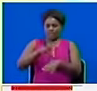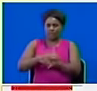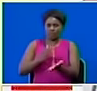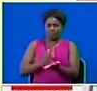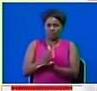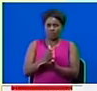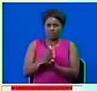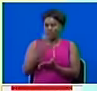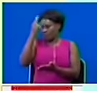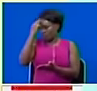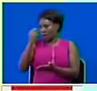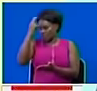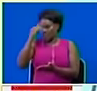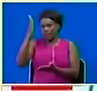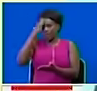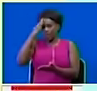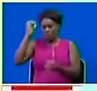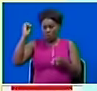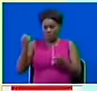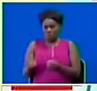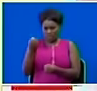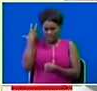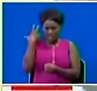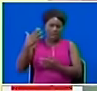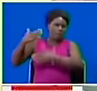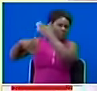ya Masai ndio wanajua sana mambo ya dhuluma ya kihistoria.